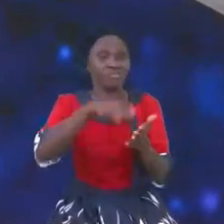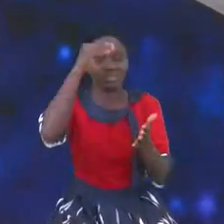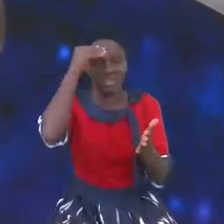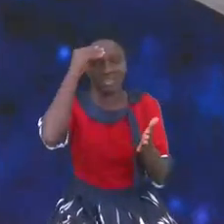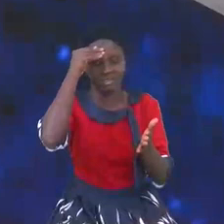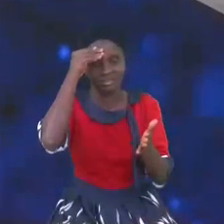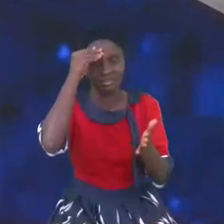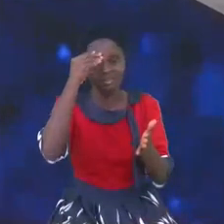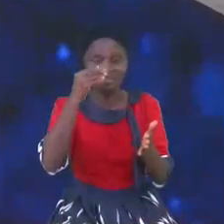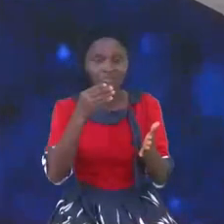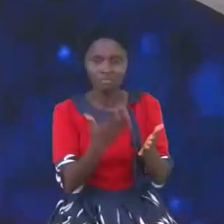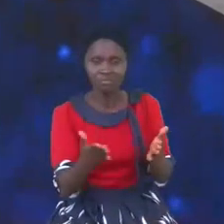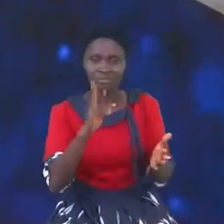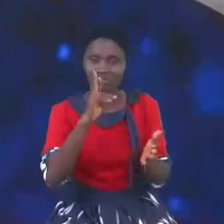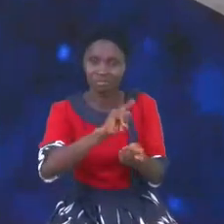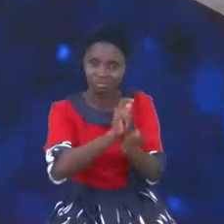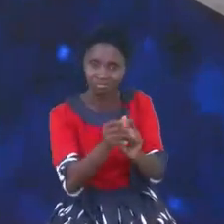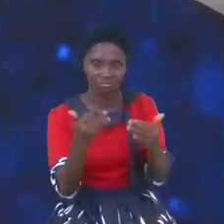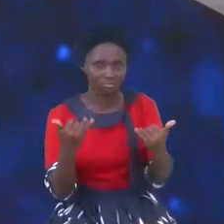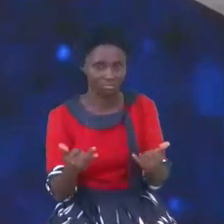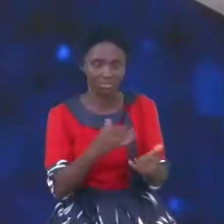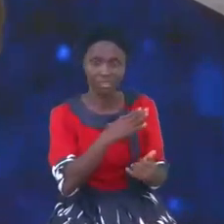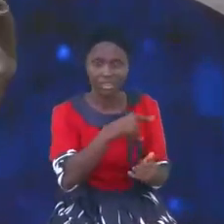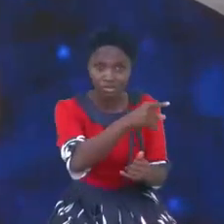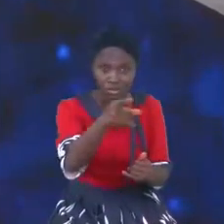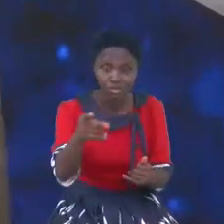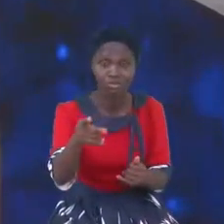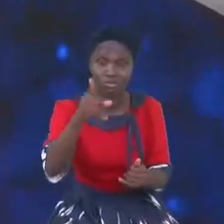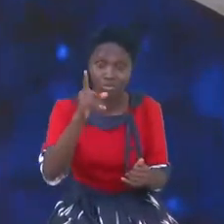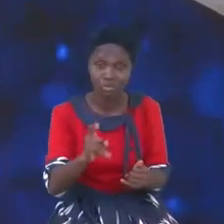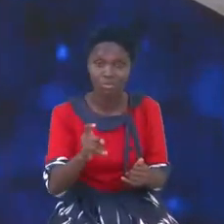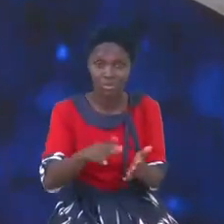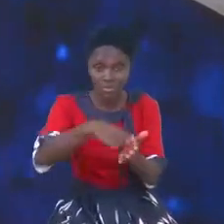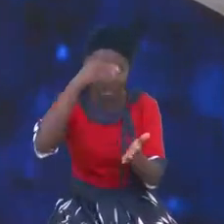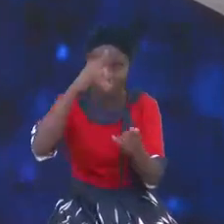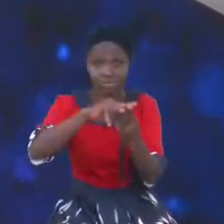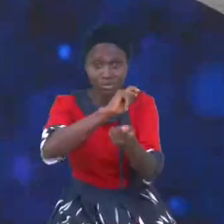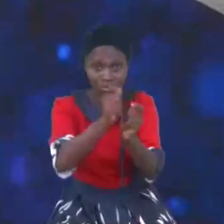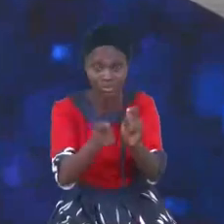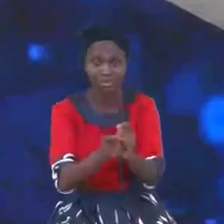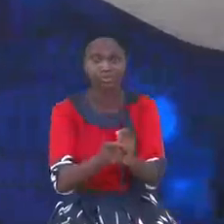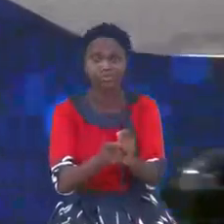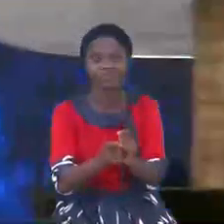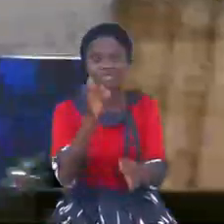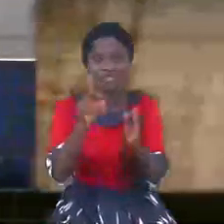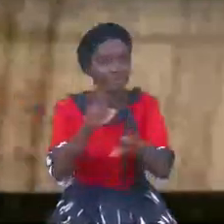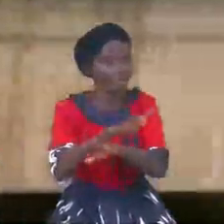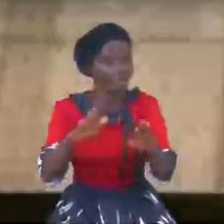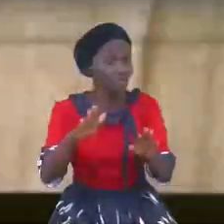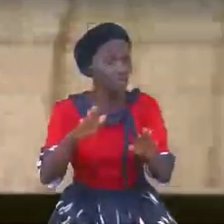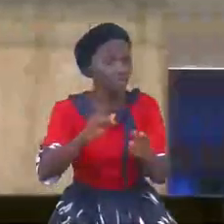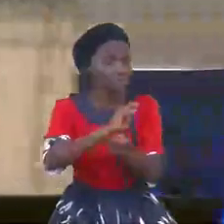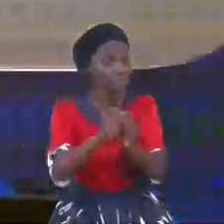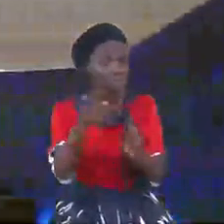les choses changent. Si vous ne changez pas, vous deviendrez inutile. Ouais, je me rappelle, lorsqu'on